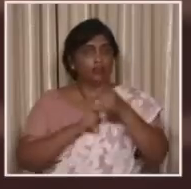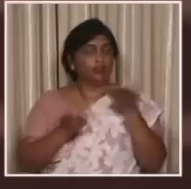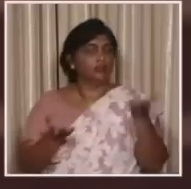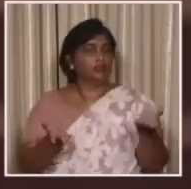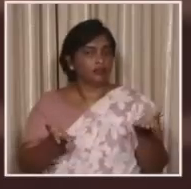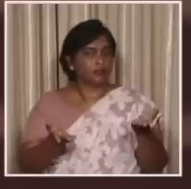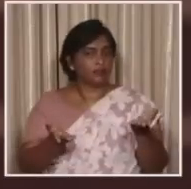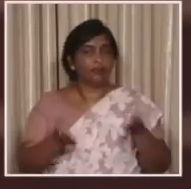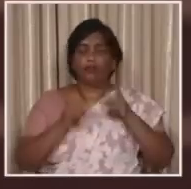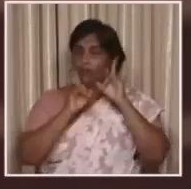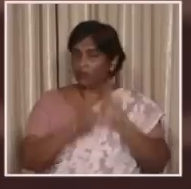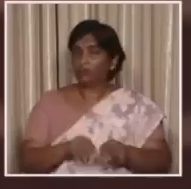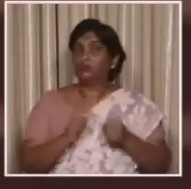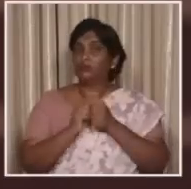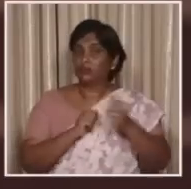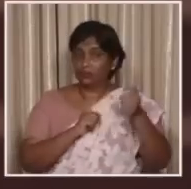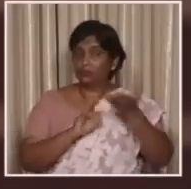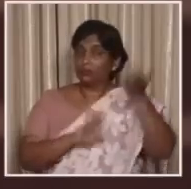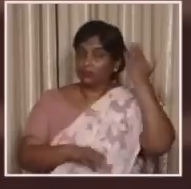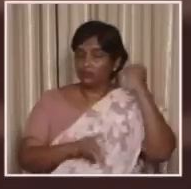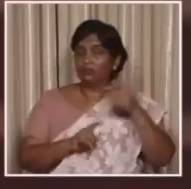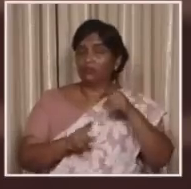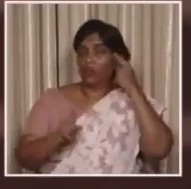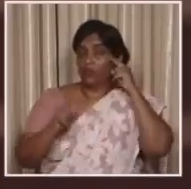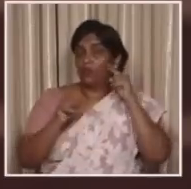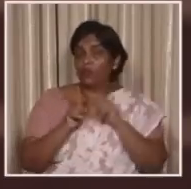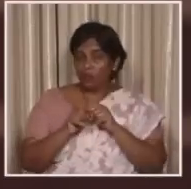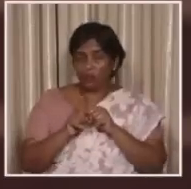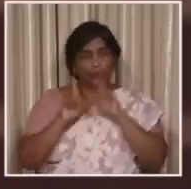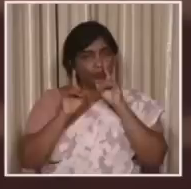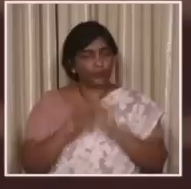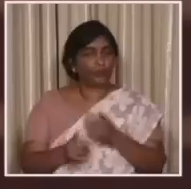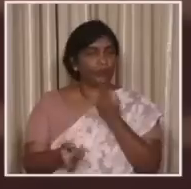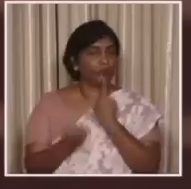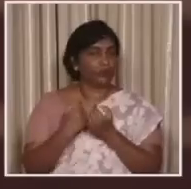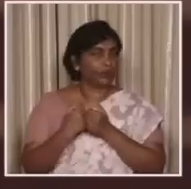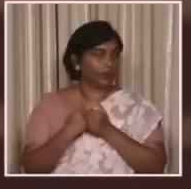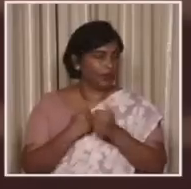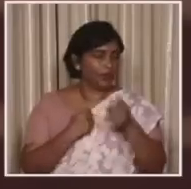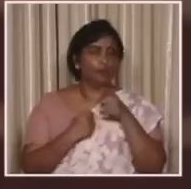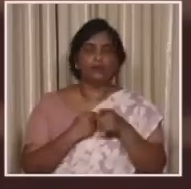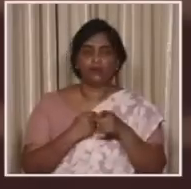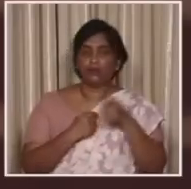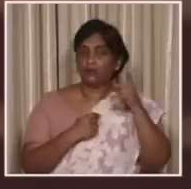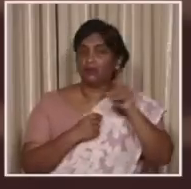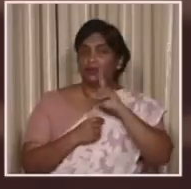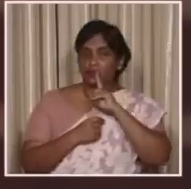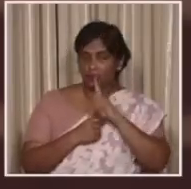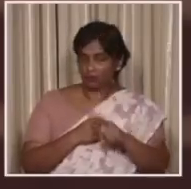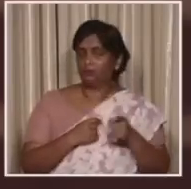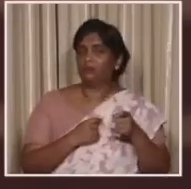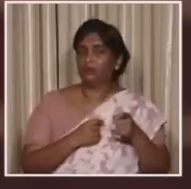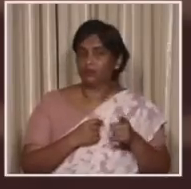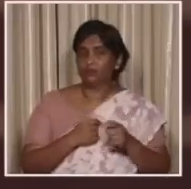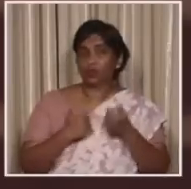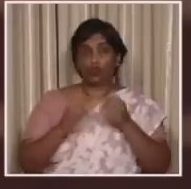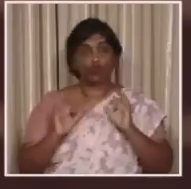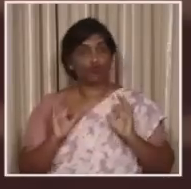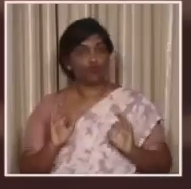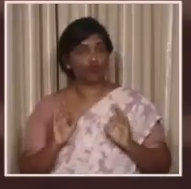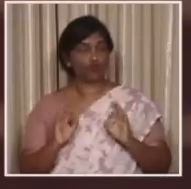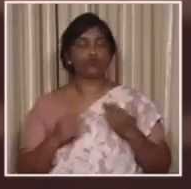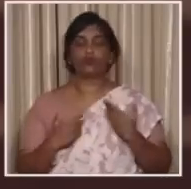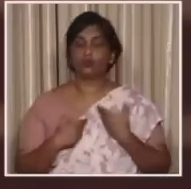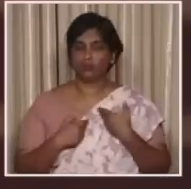අයනේ. එහෙමනම් කරන්න තිබ්බනේ ඒ කාලේ මේ සිද්ධි වුණාම මෙච්චර පරීක්ෂණයක් මේ මේ දැන් ඔබතුමාලම කියනවා මේ හොඳ සූදානමකින්